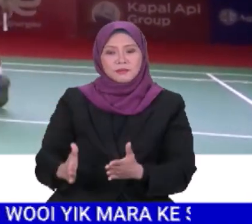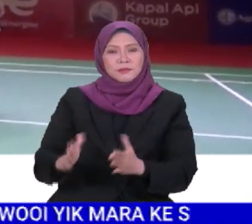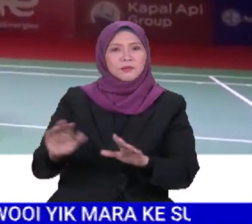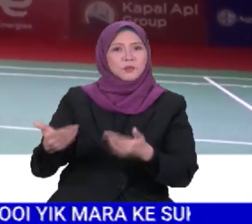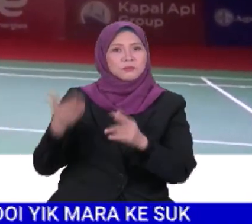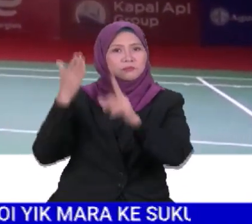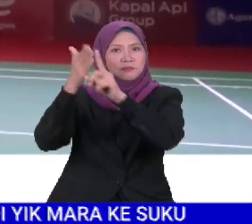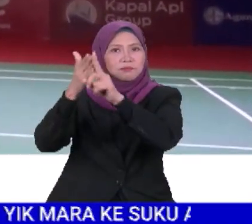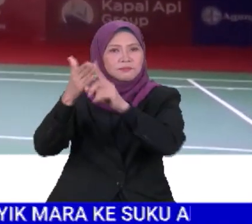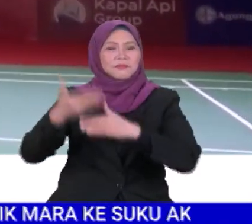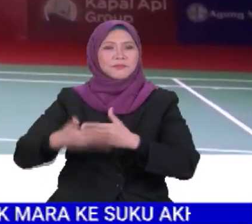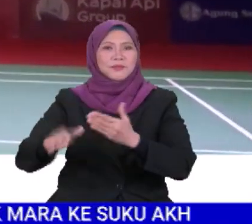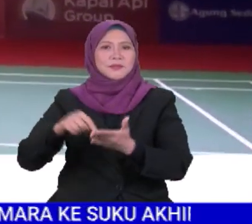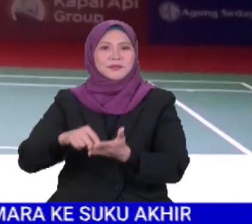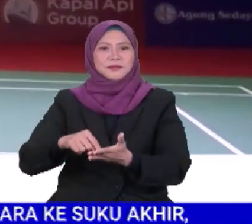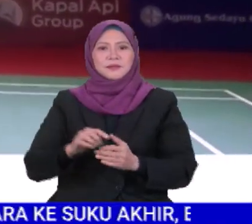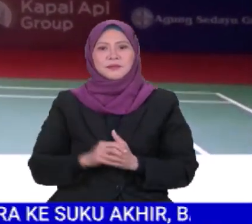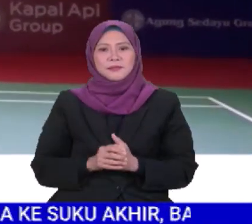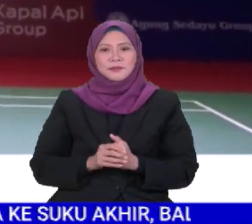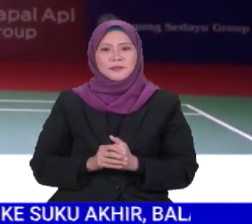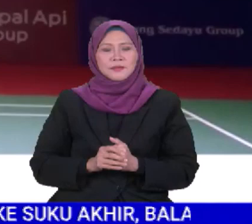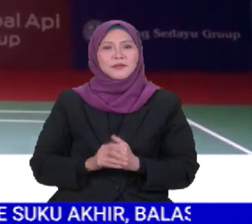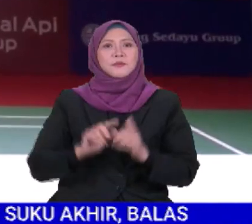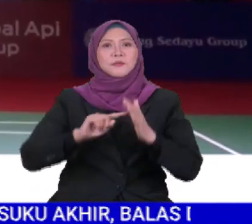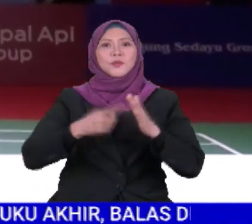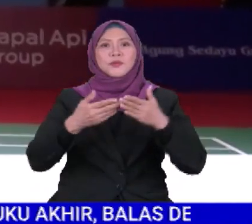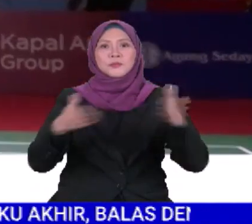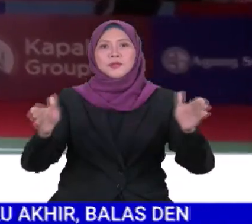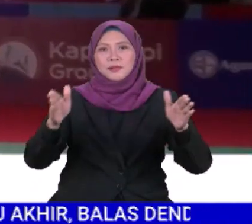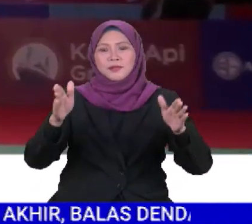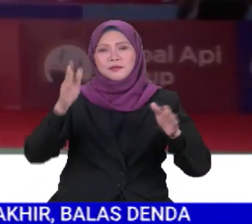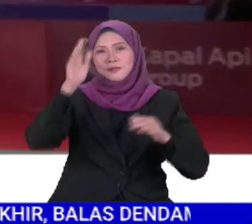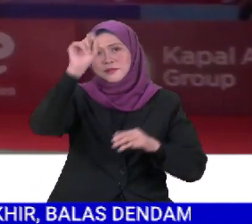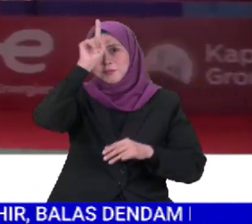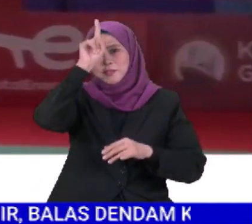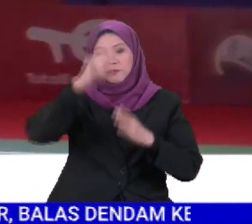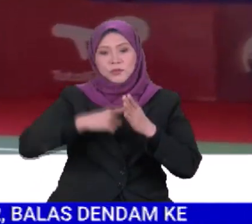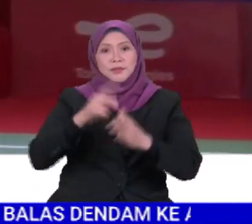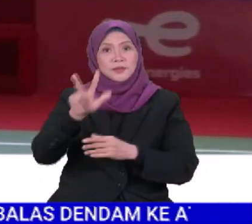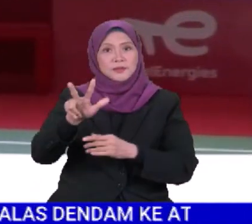selepas ini sejam juara ini terbuka Jerman